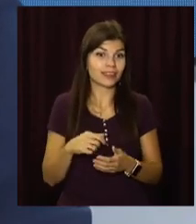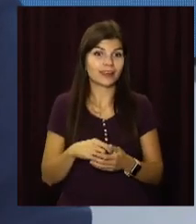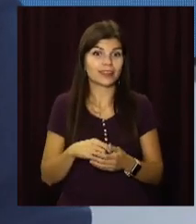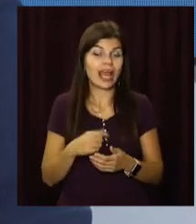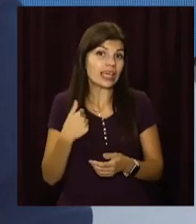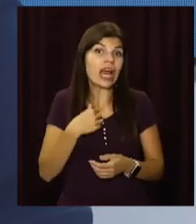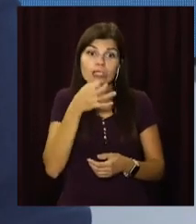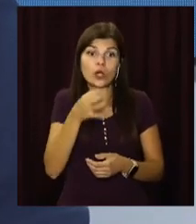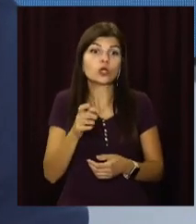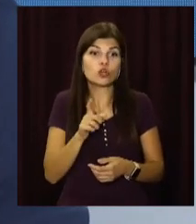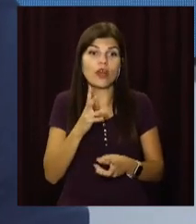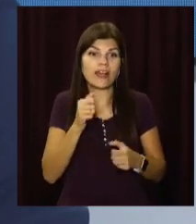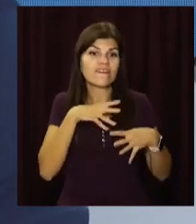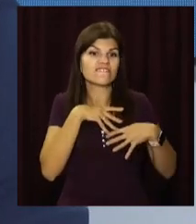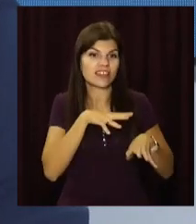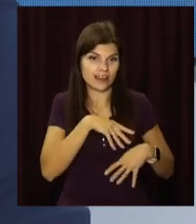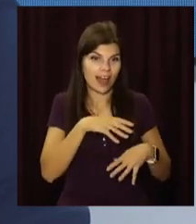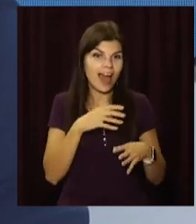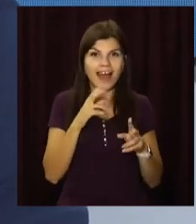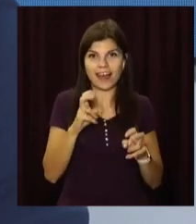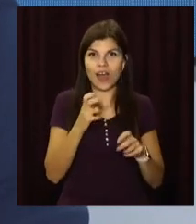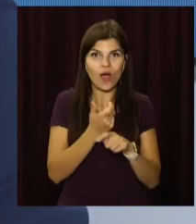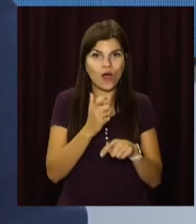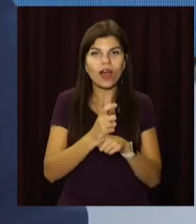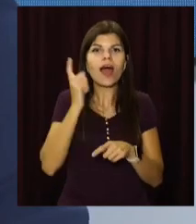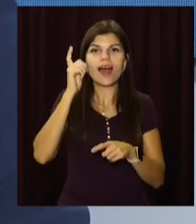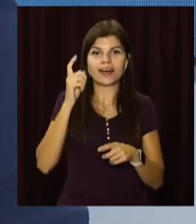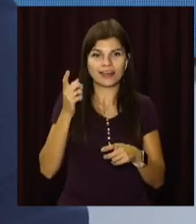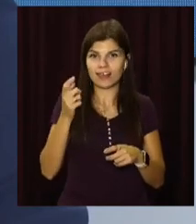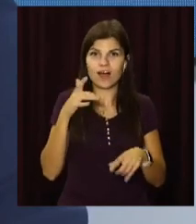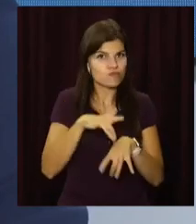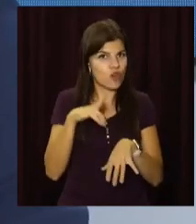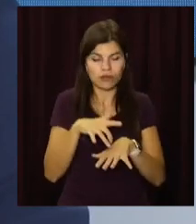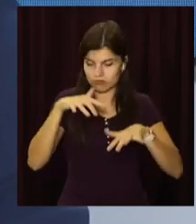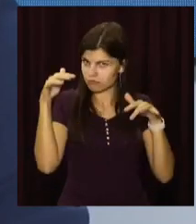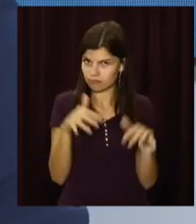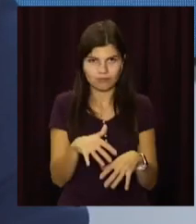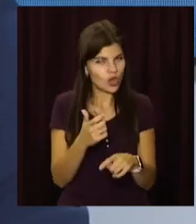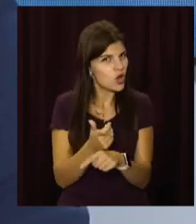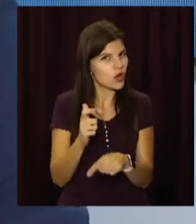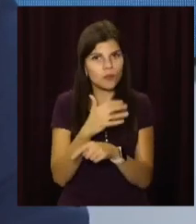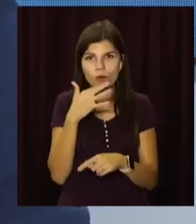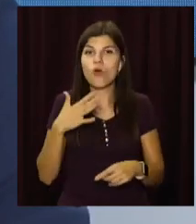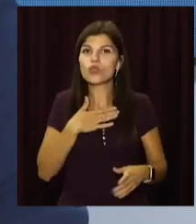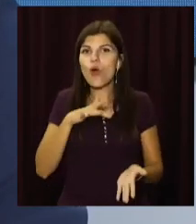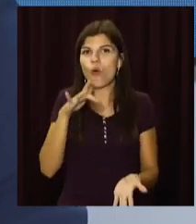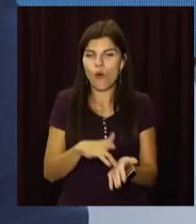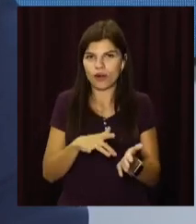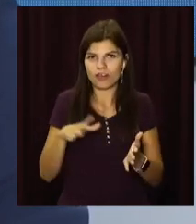Я вам скажу, що на ветеранів дуже багато приходить болельщиків. У нас город